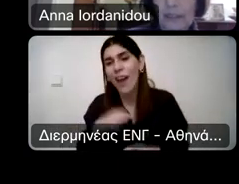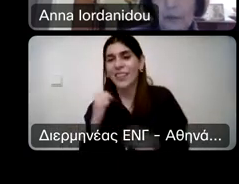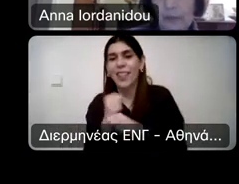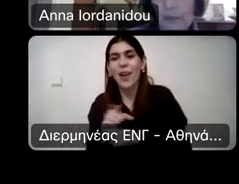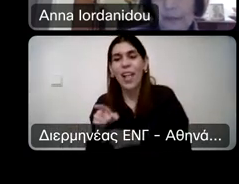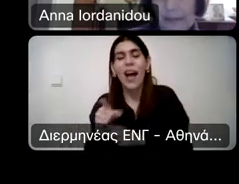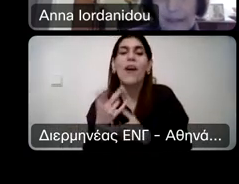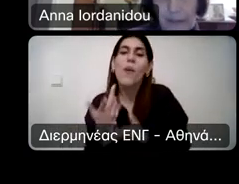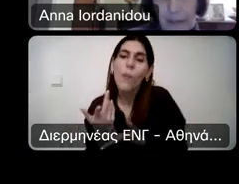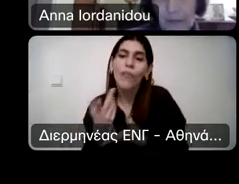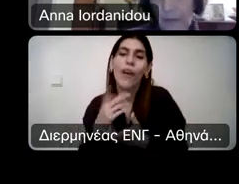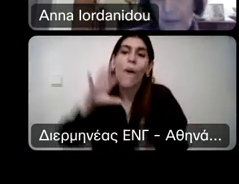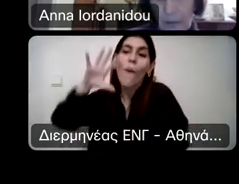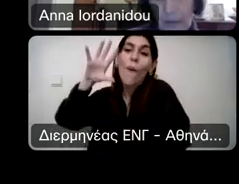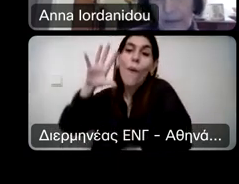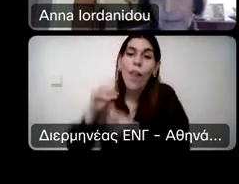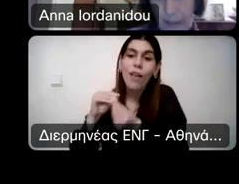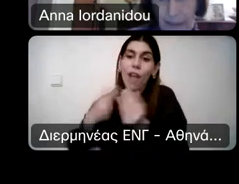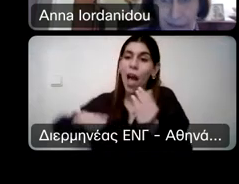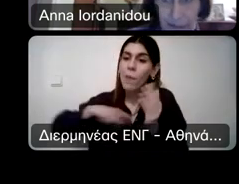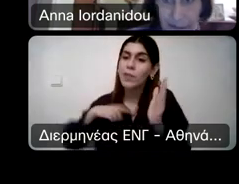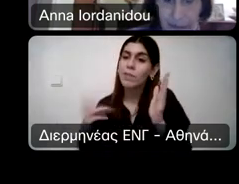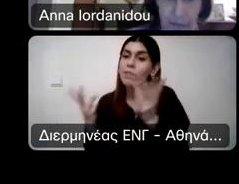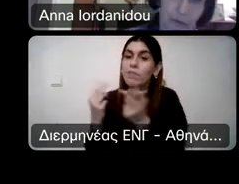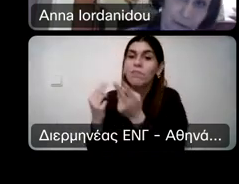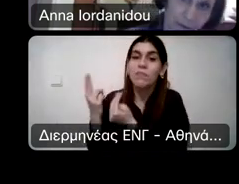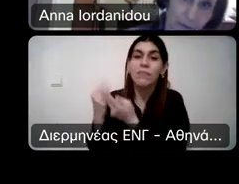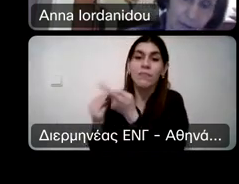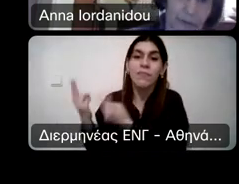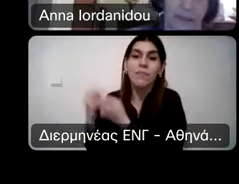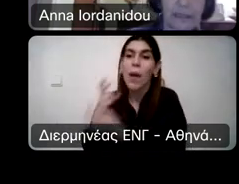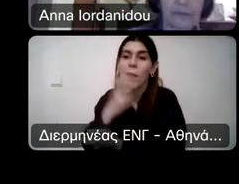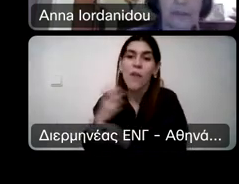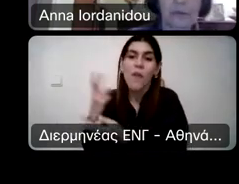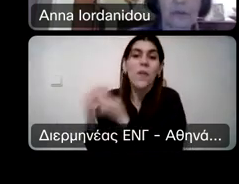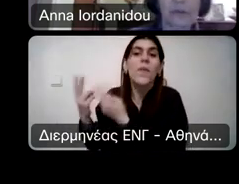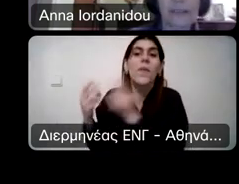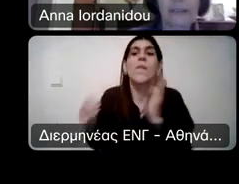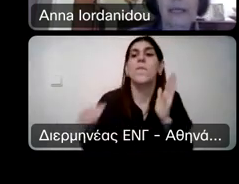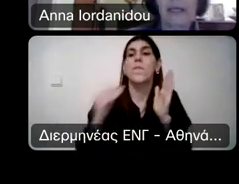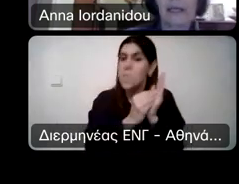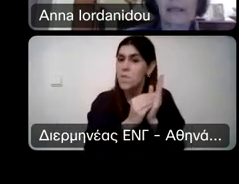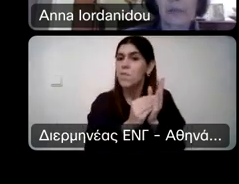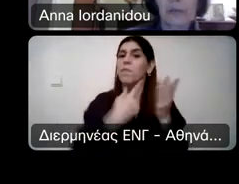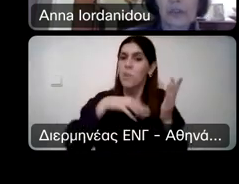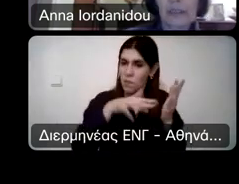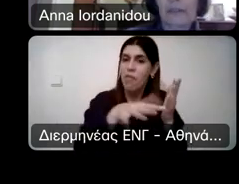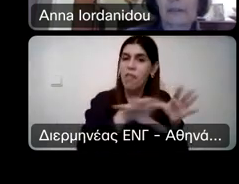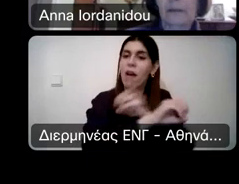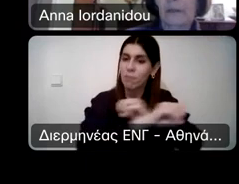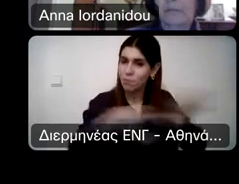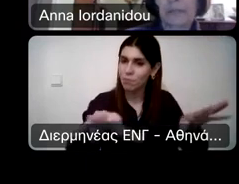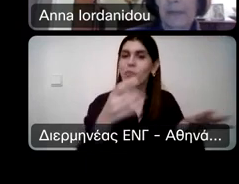το υλικό που έχουμε μαζέψει και το οποίο θα είναι διαθέσιμο, όπως είπαμε, ελεύθερης πρόσβασης, θα